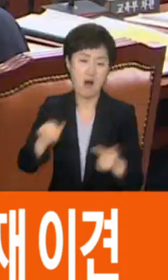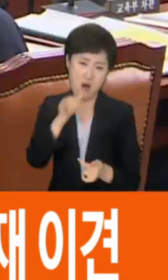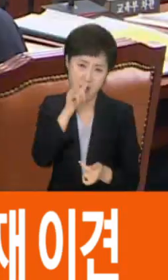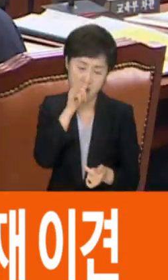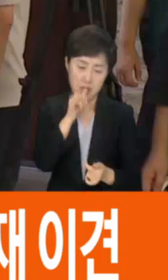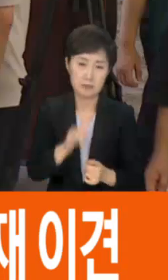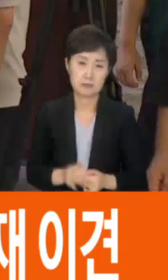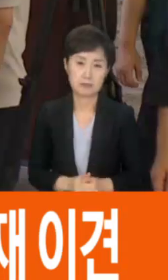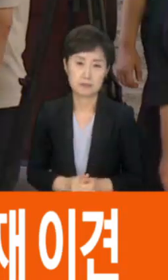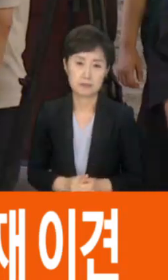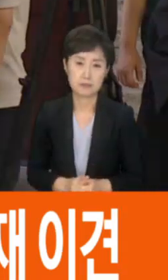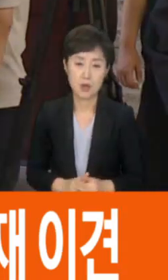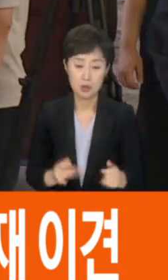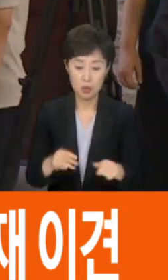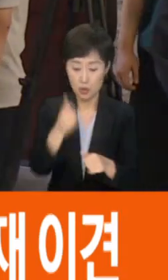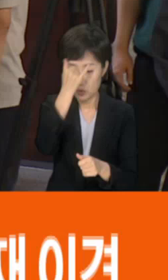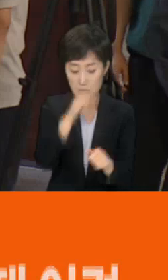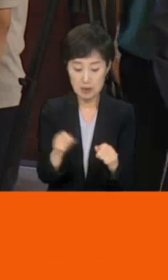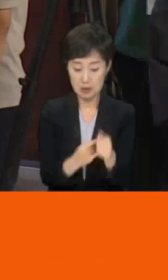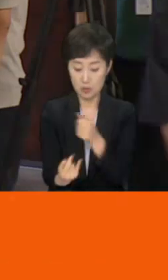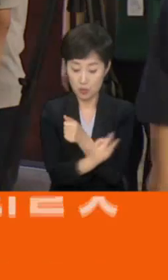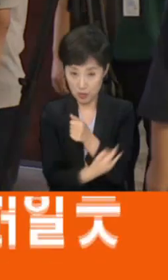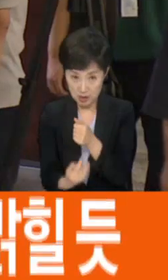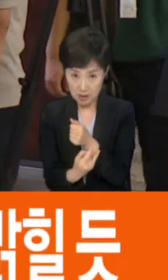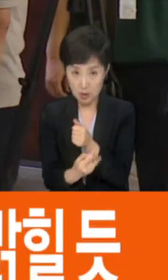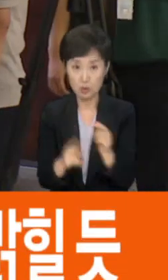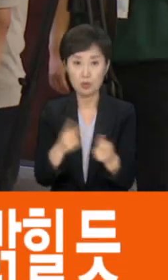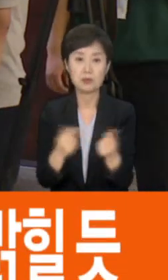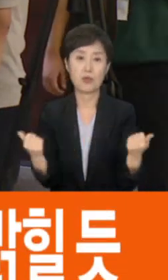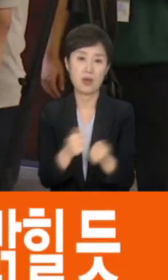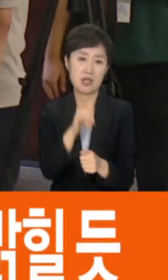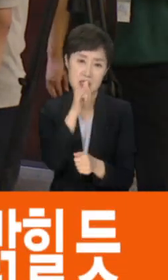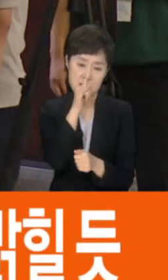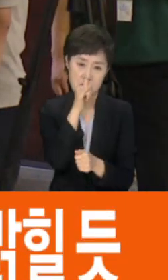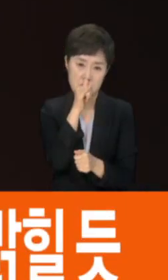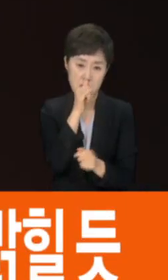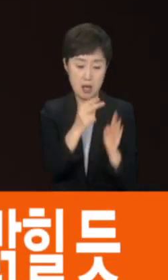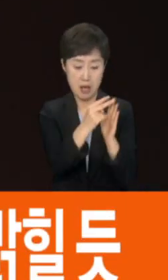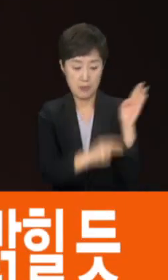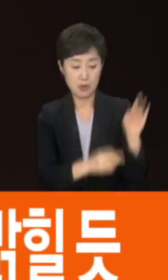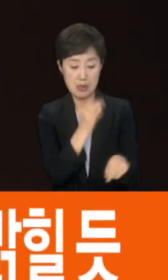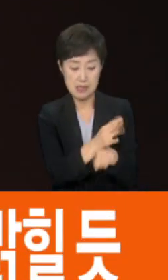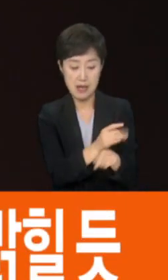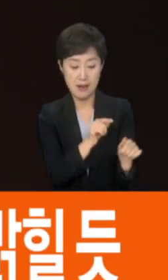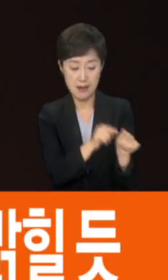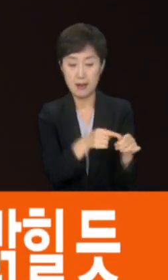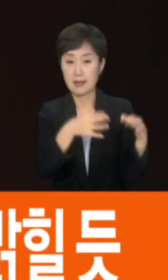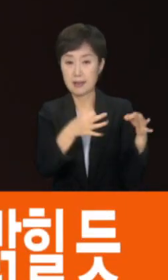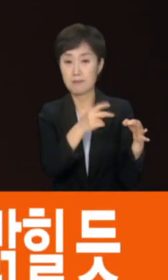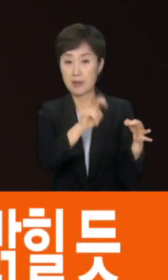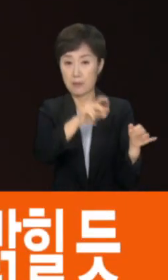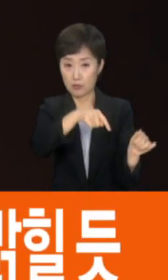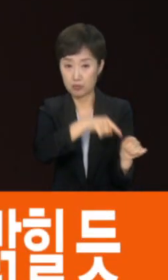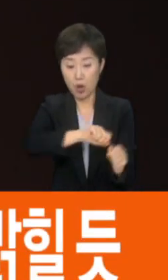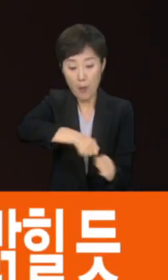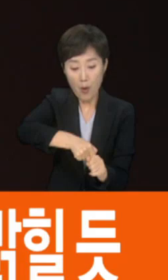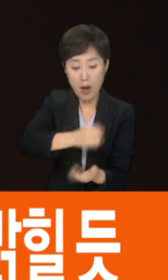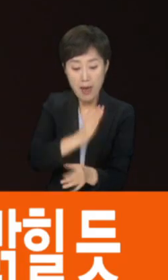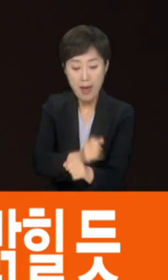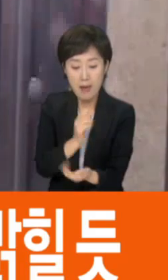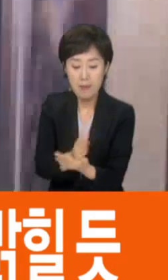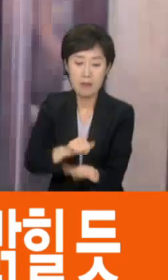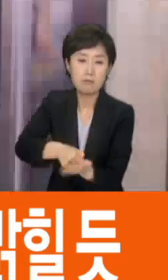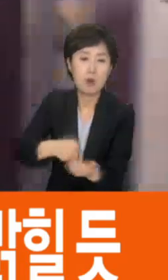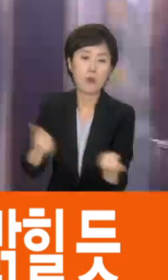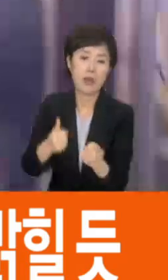있습니다. 국회 윤리특위는 두 번째 소위원을 열고 거액 코인 거래 논란이 불거진 김남국 의원에 대한 징계안을